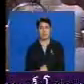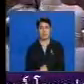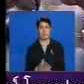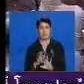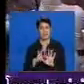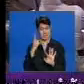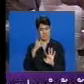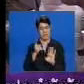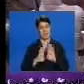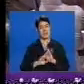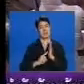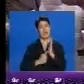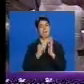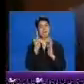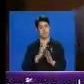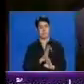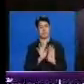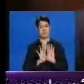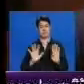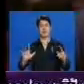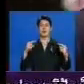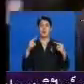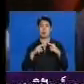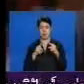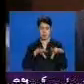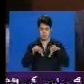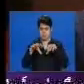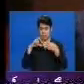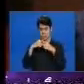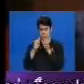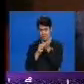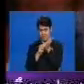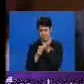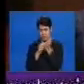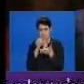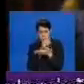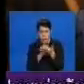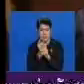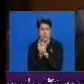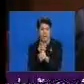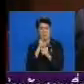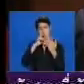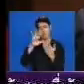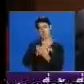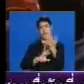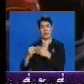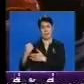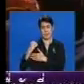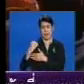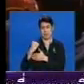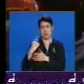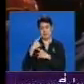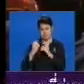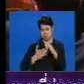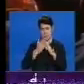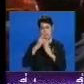นี่ถือเป็นการเริ่มต้นอย่างเป็นทางการสำหรับการดำเนินการแก้ไขปัญหายาเสพติดตามปฏิบัติการประเทศไทยเข้มแข็งชนะยาเส